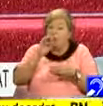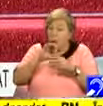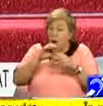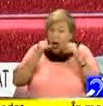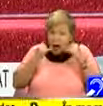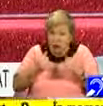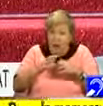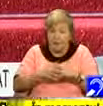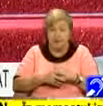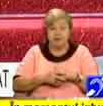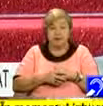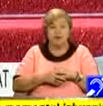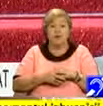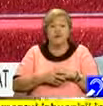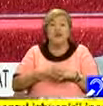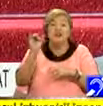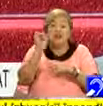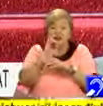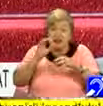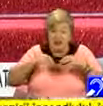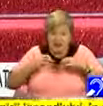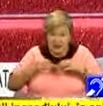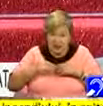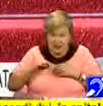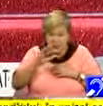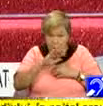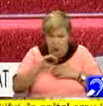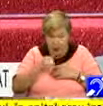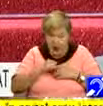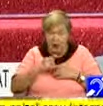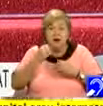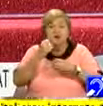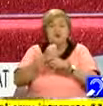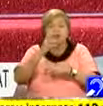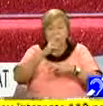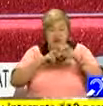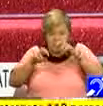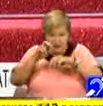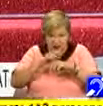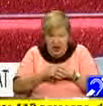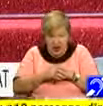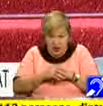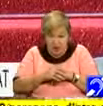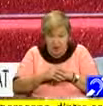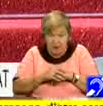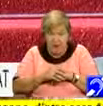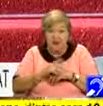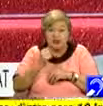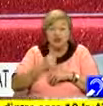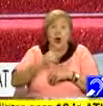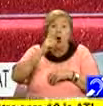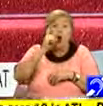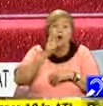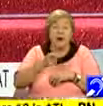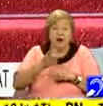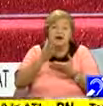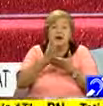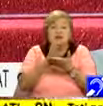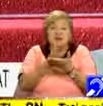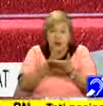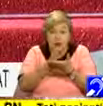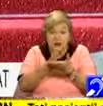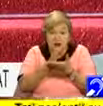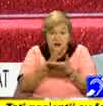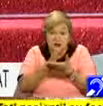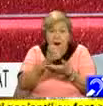În momentul de față, DSP, în urma anchetei epidemiologice, este obligată să stabilească acei